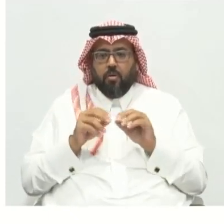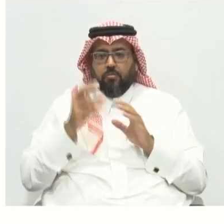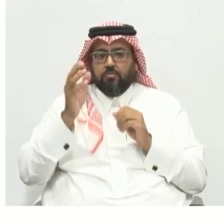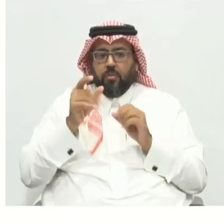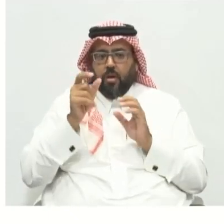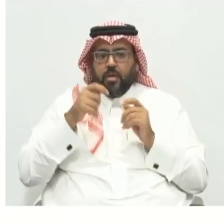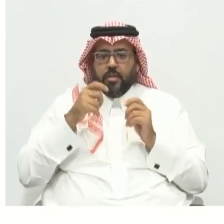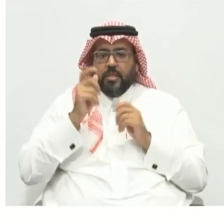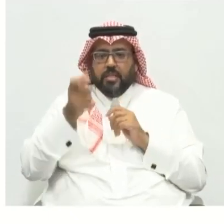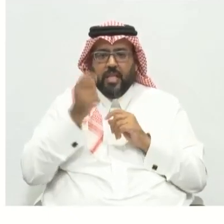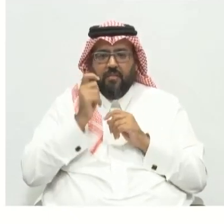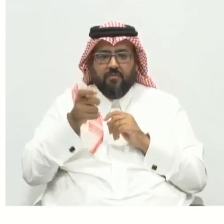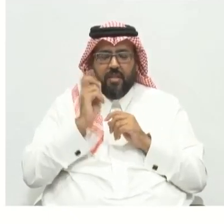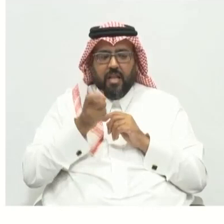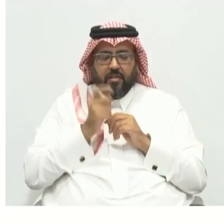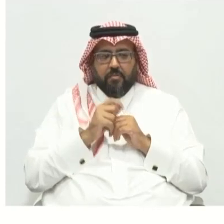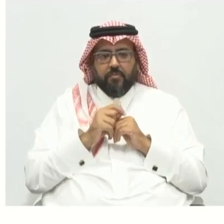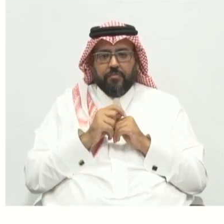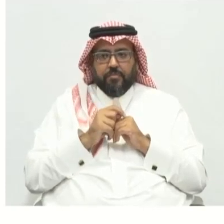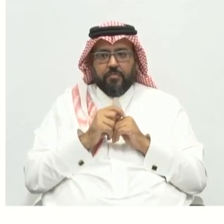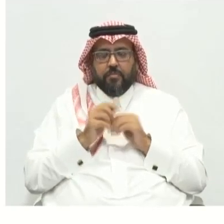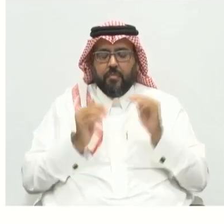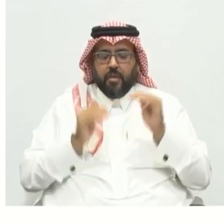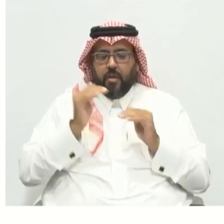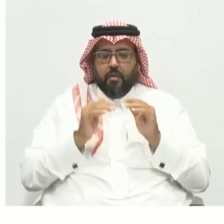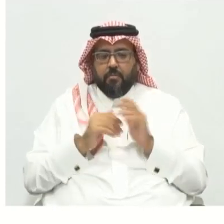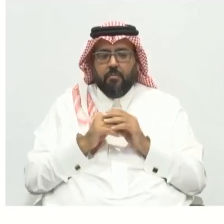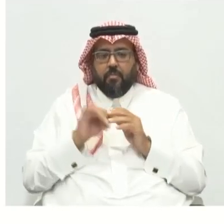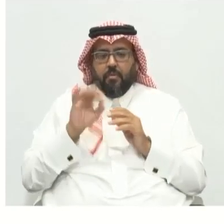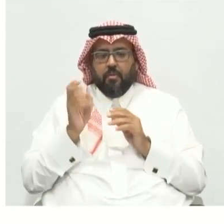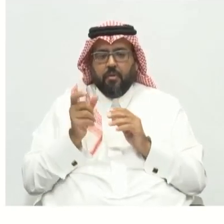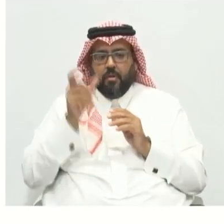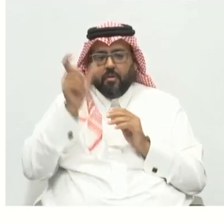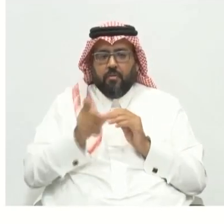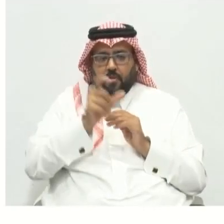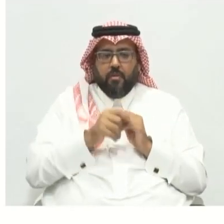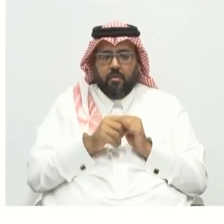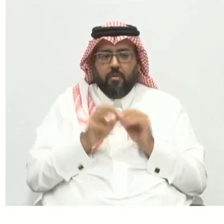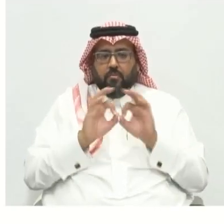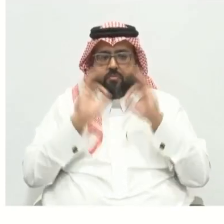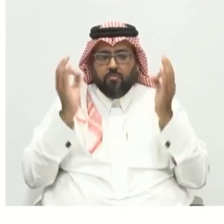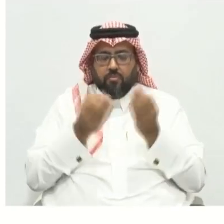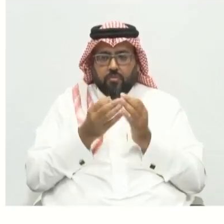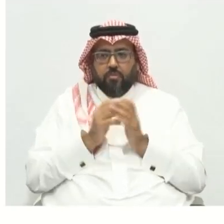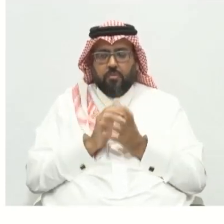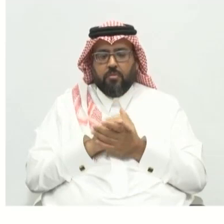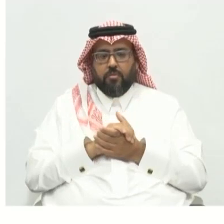ميسره للبدء باعمال مهنيه او تجاريه تتناسب مع قدراتهم سواء بصفه فرديه او بصفه